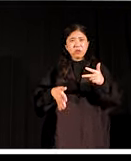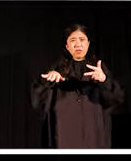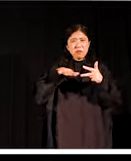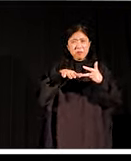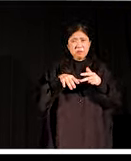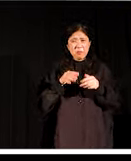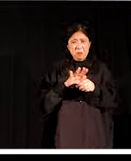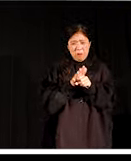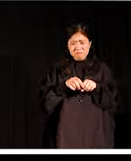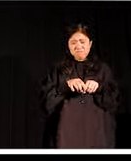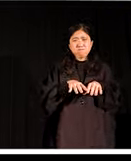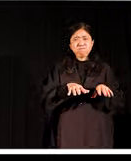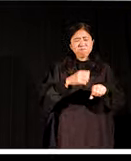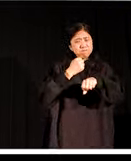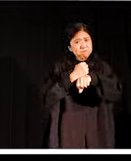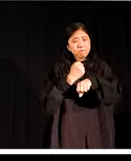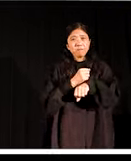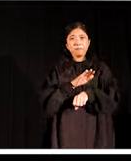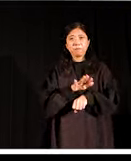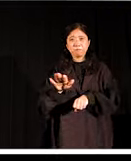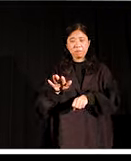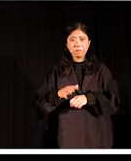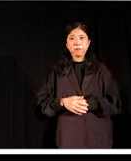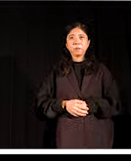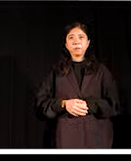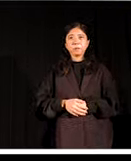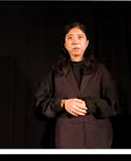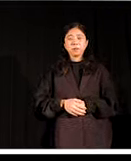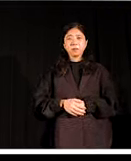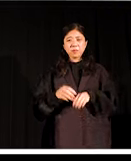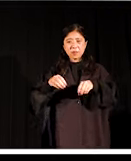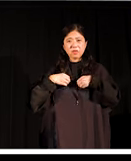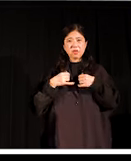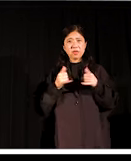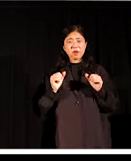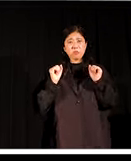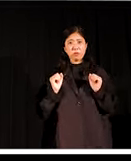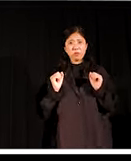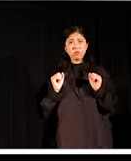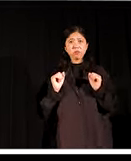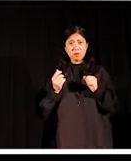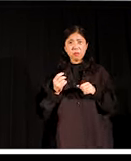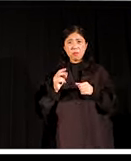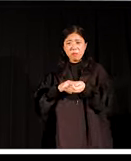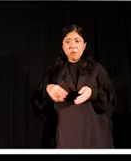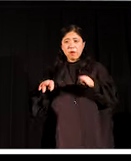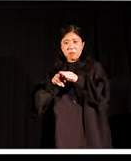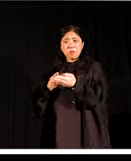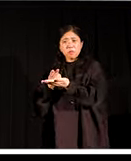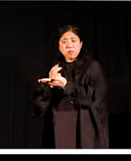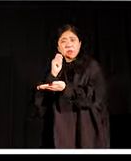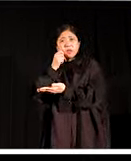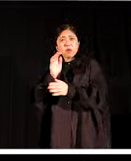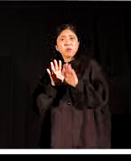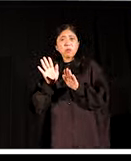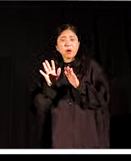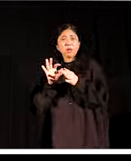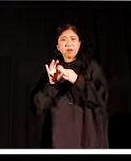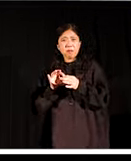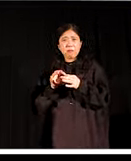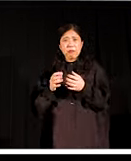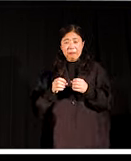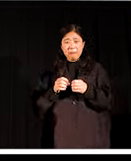状態になったんですねあのこう感染した方がいてかと言って病院にも移動できないということで非常にこうクラスターっ